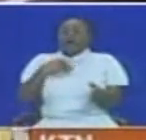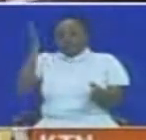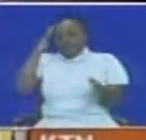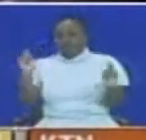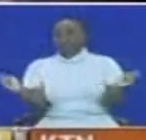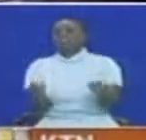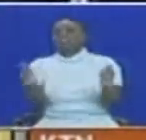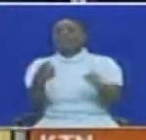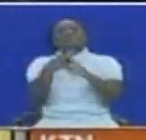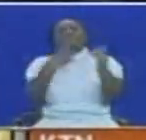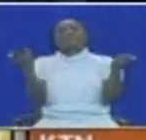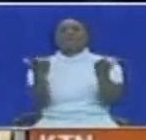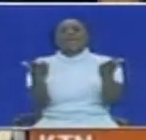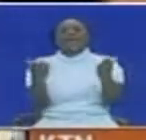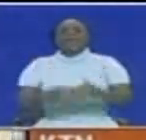wapi anatoka.